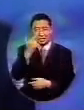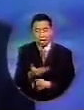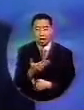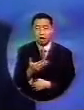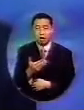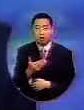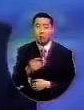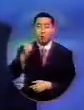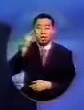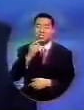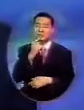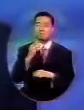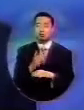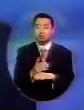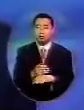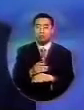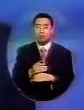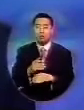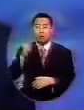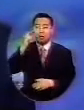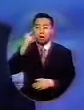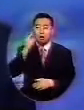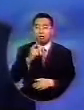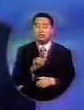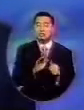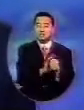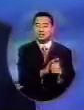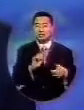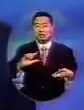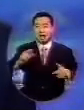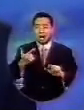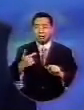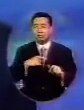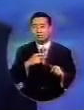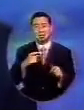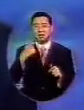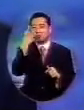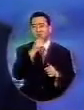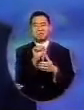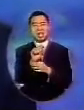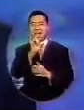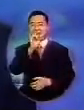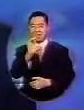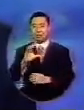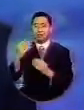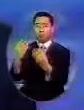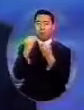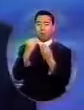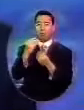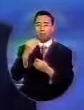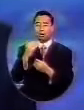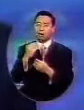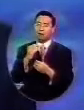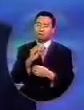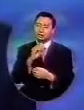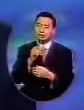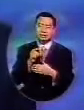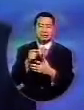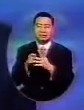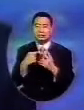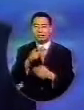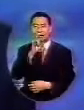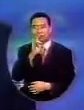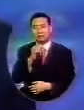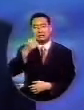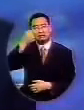후보가 서로 다르다고 연예인을 출연 금지시키는지 도저히 이해가 되지 않습니다. 정말 슬픈 현실입니다.